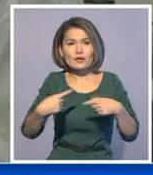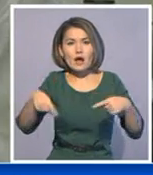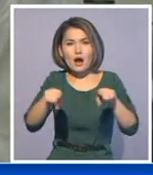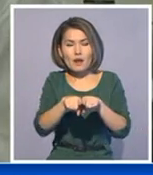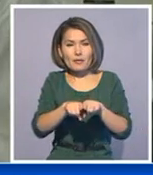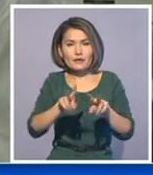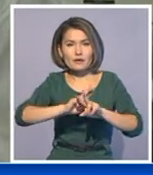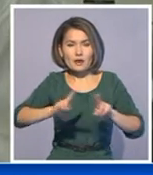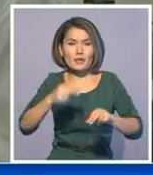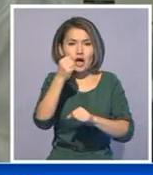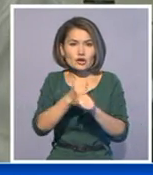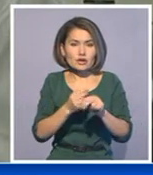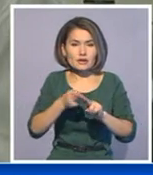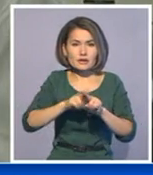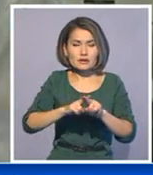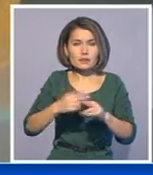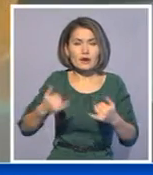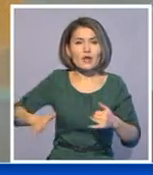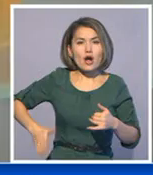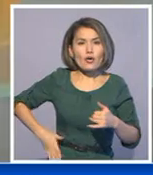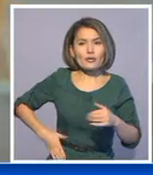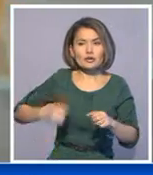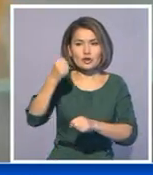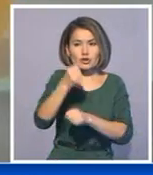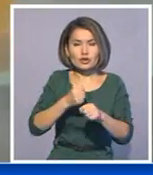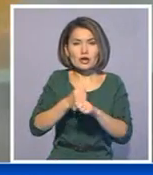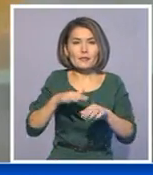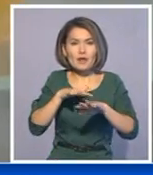жасанды бауыр, өкпе алу үшін тәжірибе жүріп жатыр. Сәтін салса,